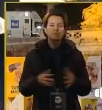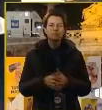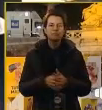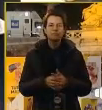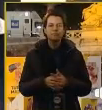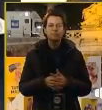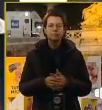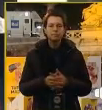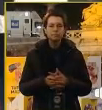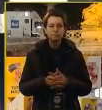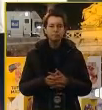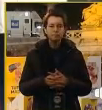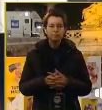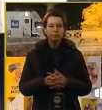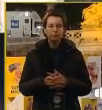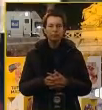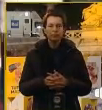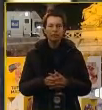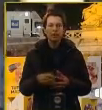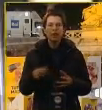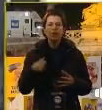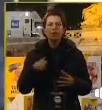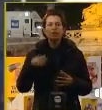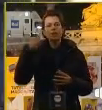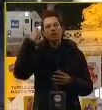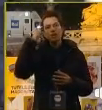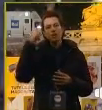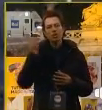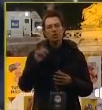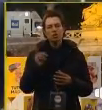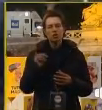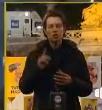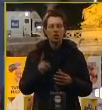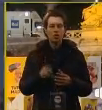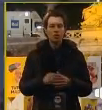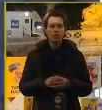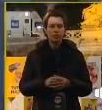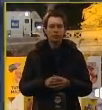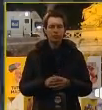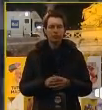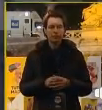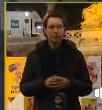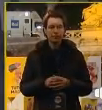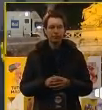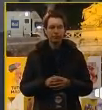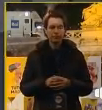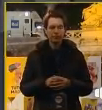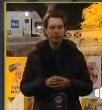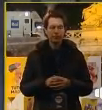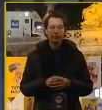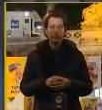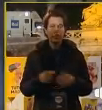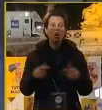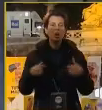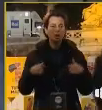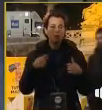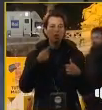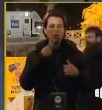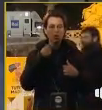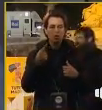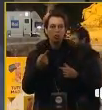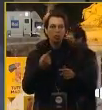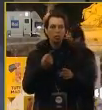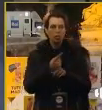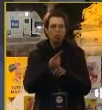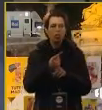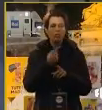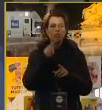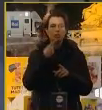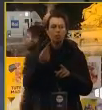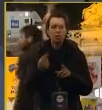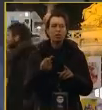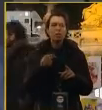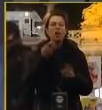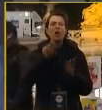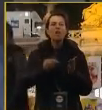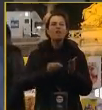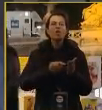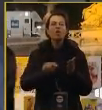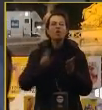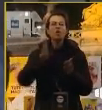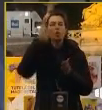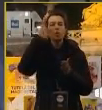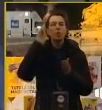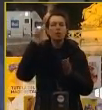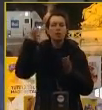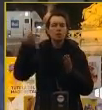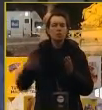Poi non so, personalmente, io ve lo devo dire, io voto Berlusconi perché